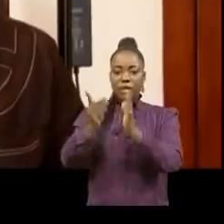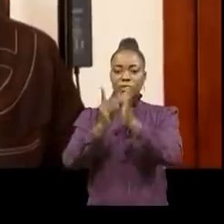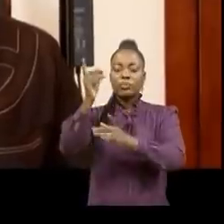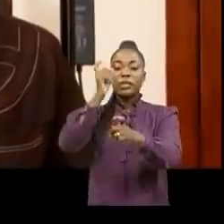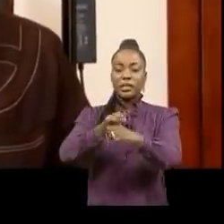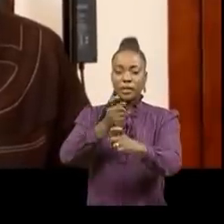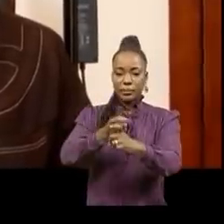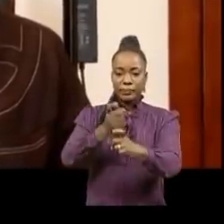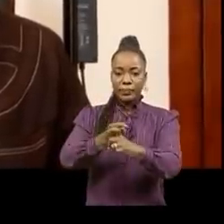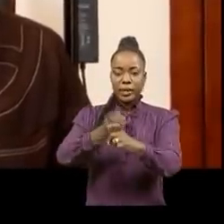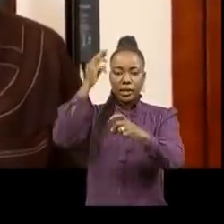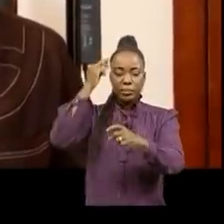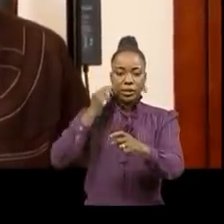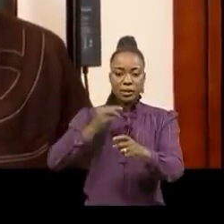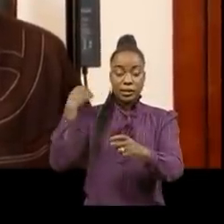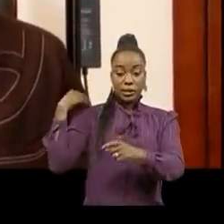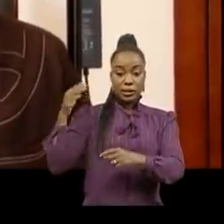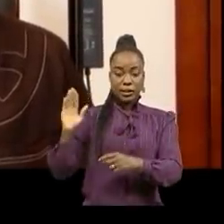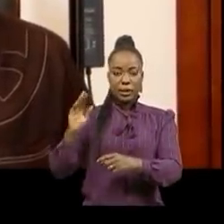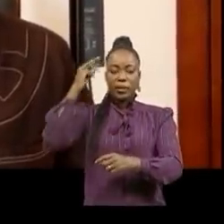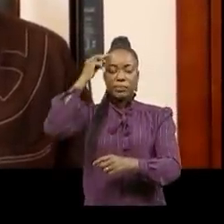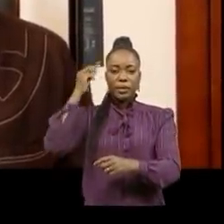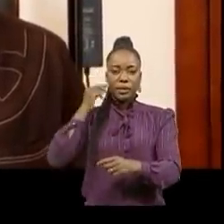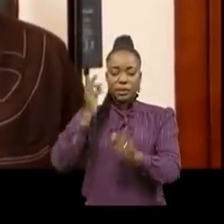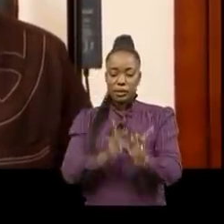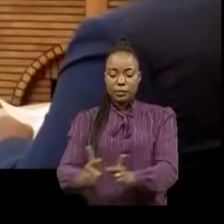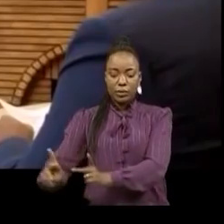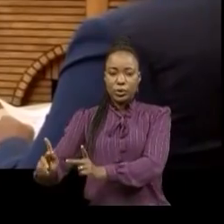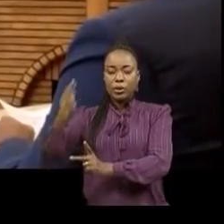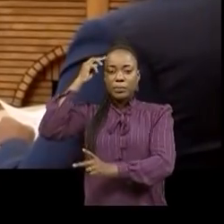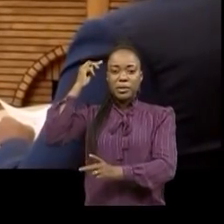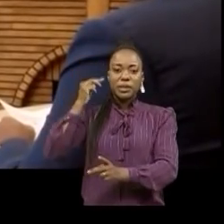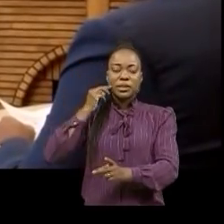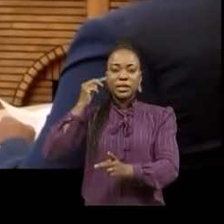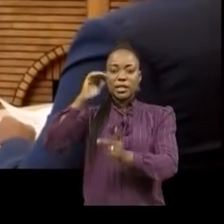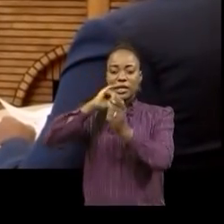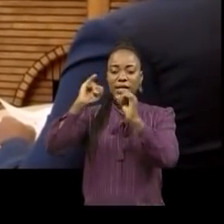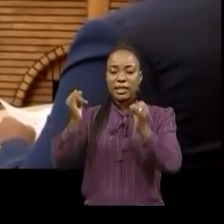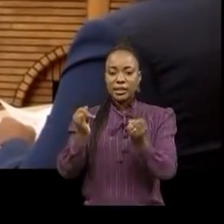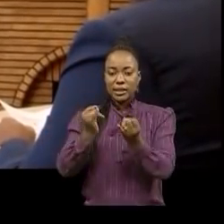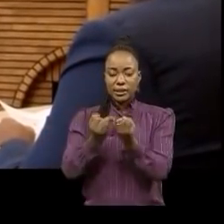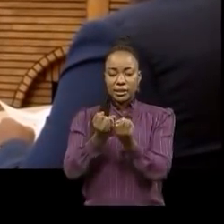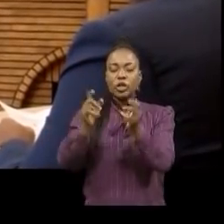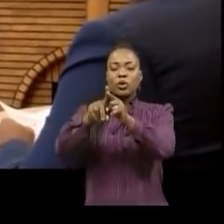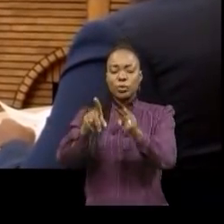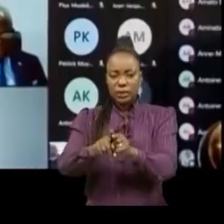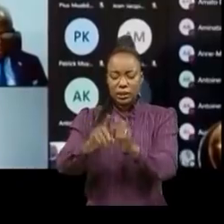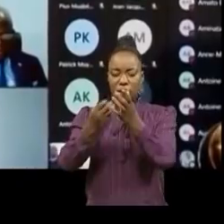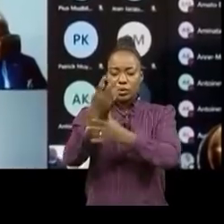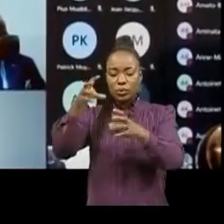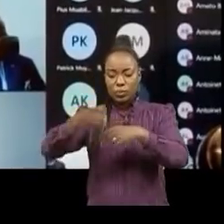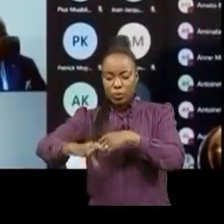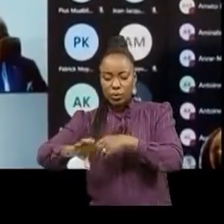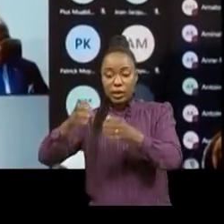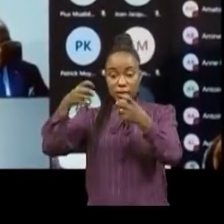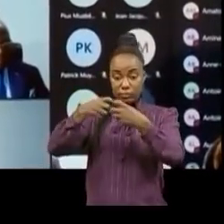Développement durable, le ministre d'État, ministre du Plan, le ministre de l'Industrie, celui des ressources hydrauliques